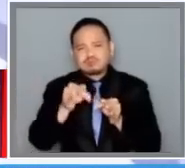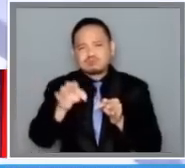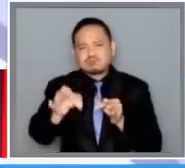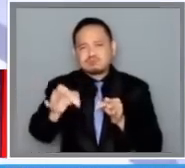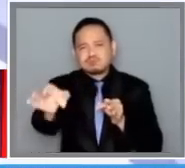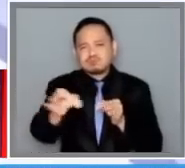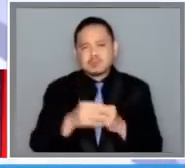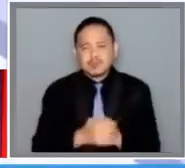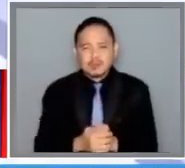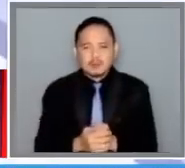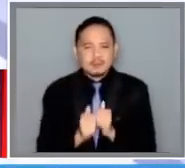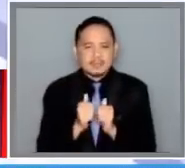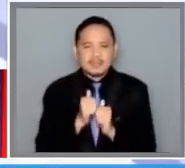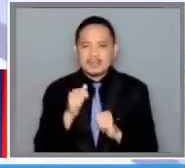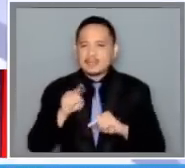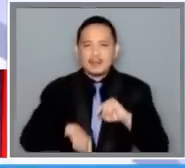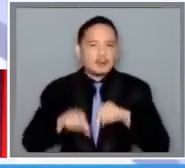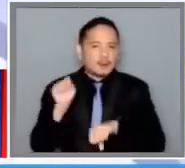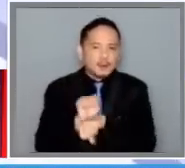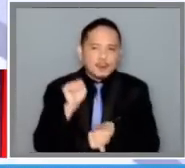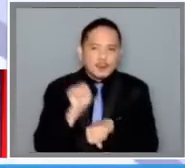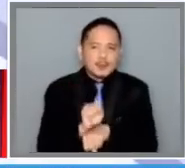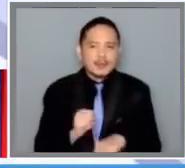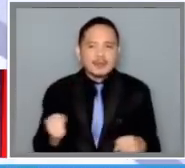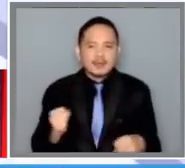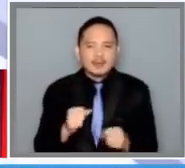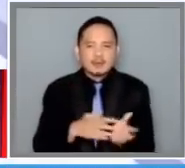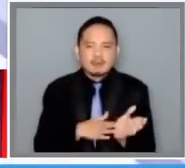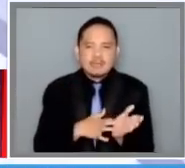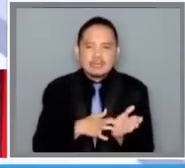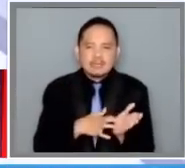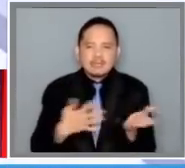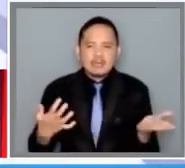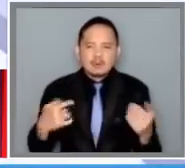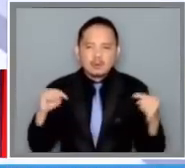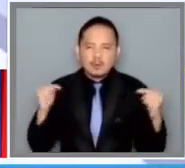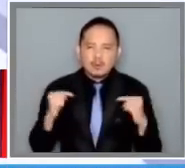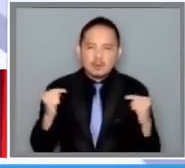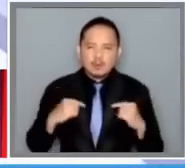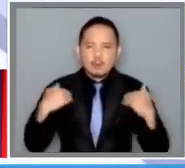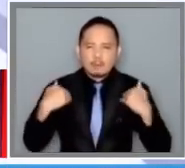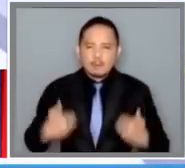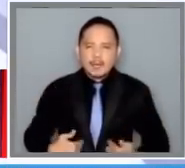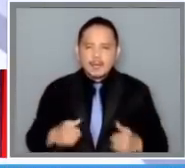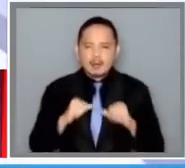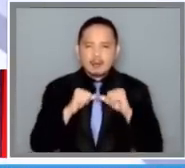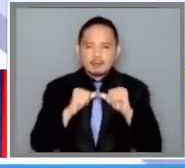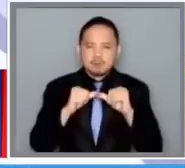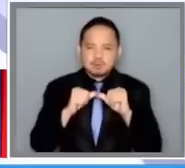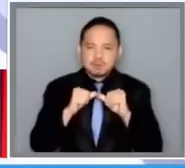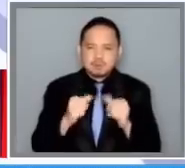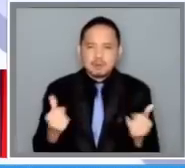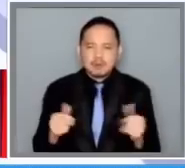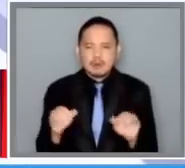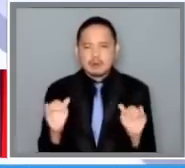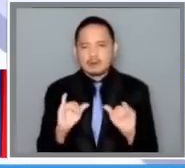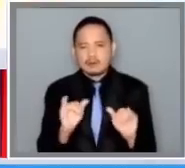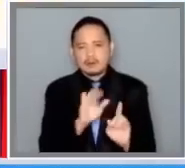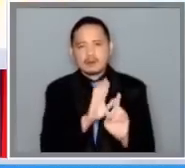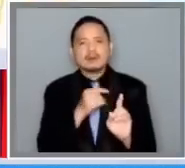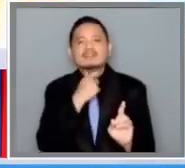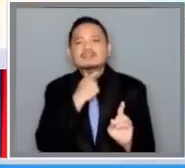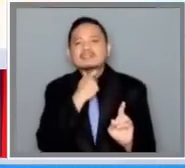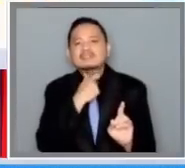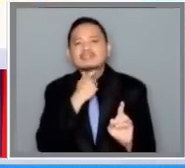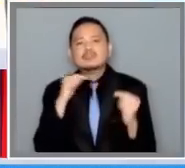hindi ka pa rin nakakapasok sa trabaho, mahina pa pangakatawan mo, at medyo nadadamay na yung lalamunan at saka